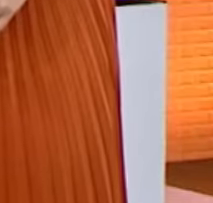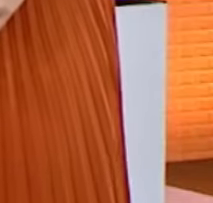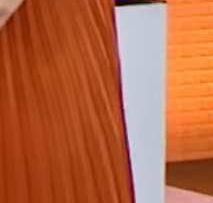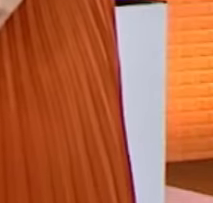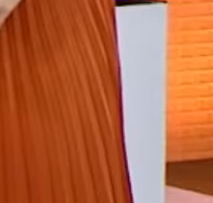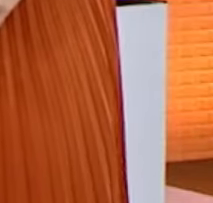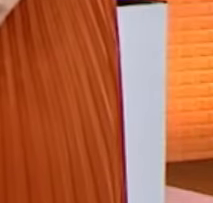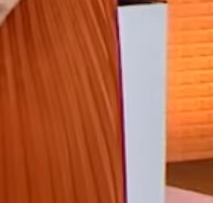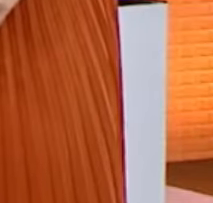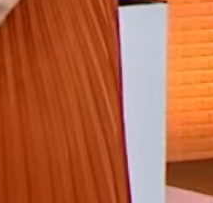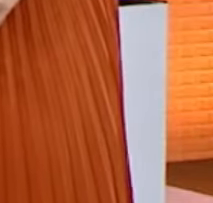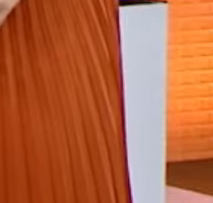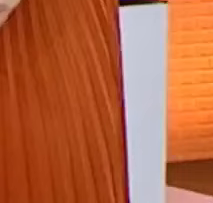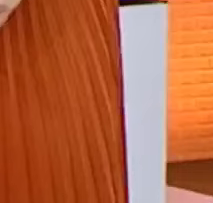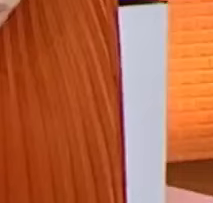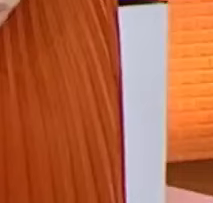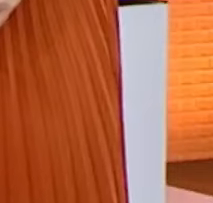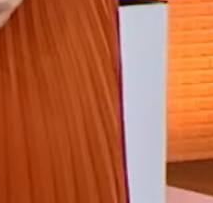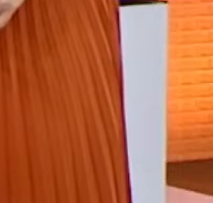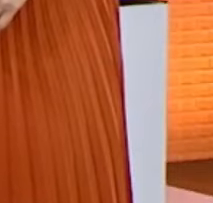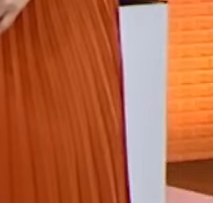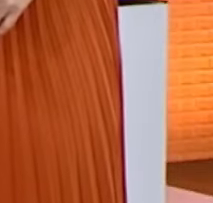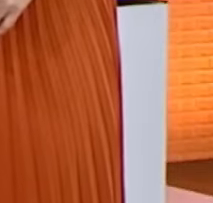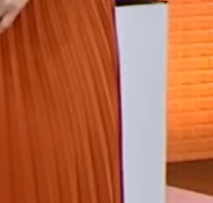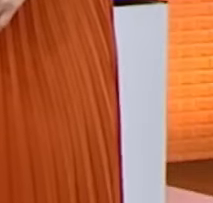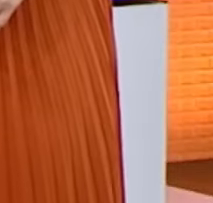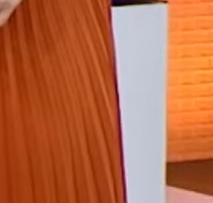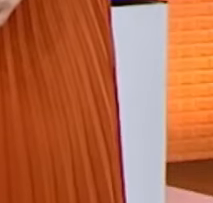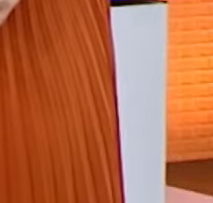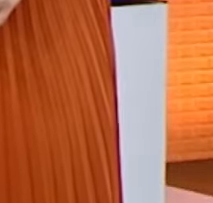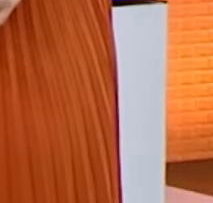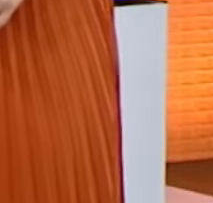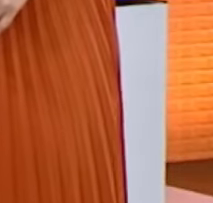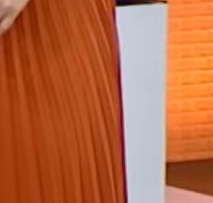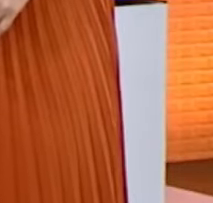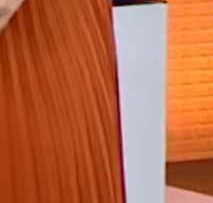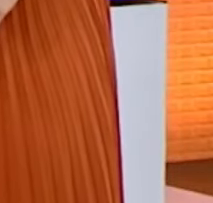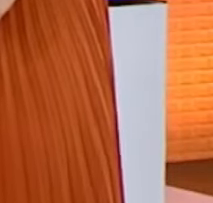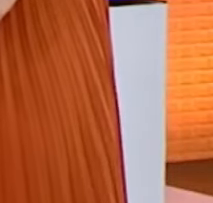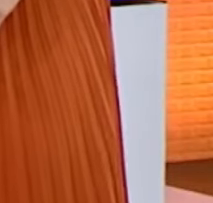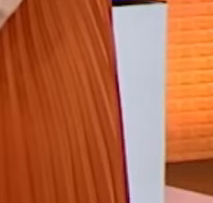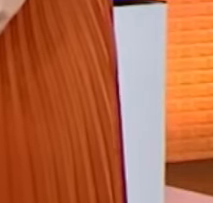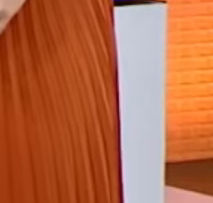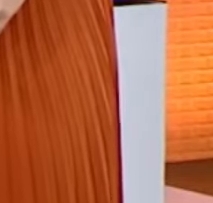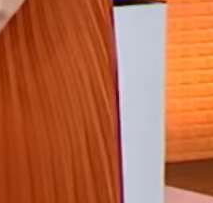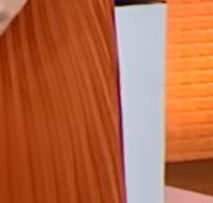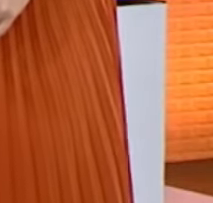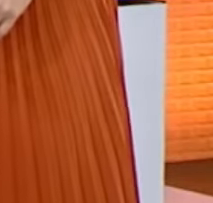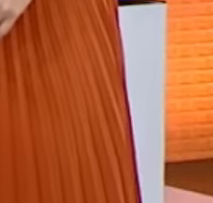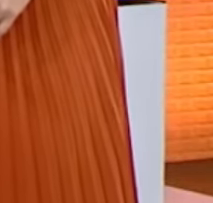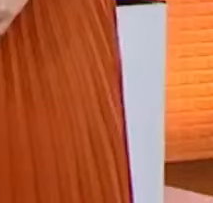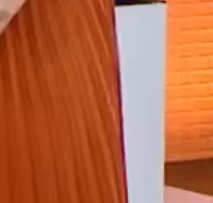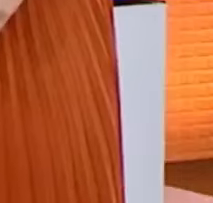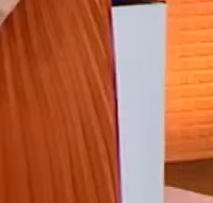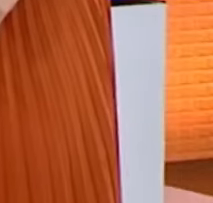kapuso, para una ka sa mga balita, mag-subscribe sa GMA Integrated News sa YouTube. Sa mga kapuso abroad, subaybayan niyo po